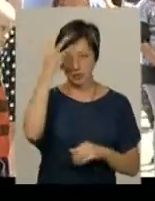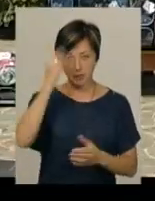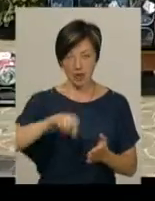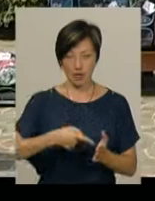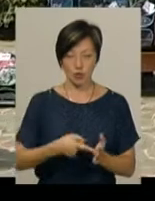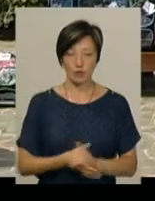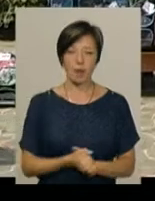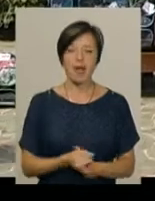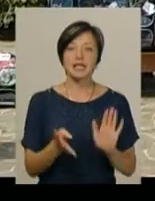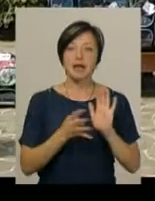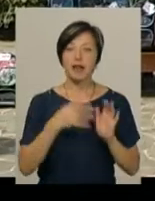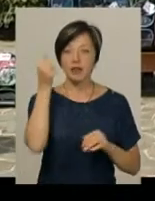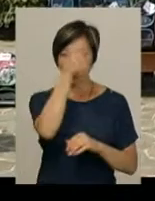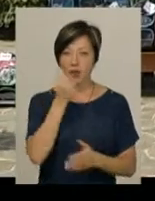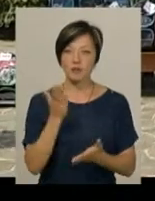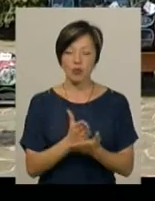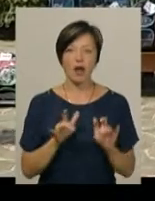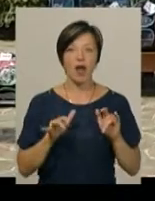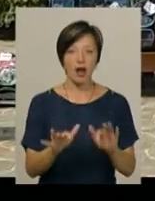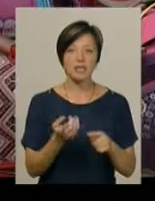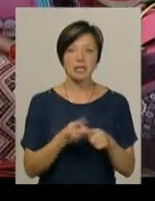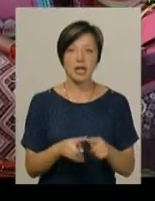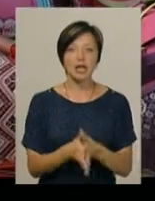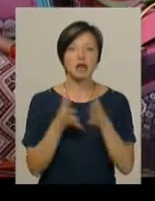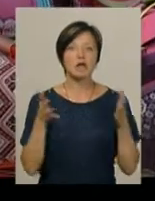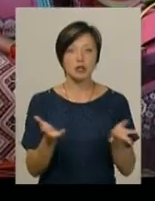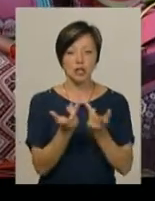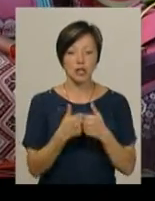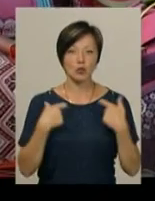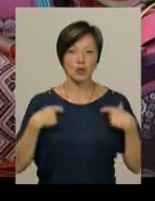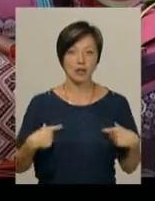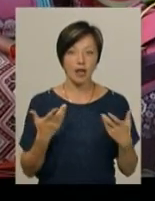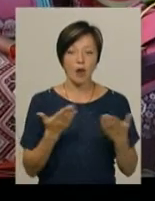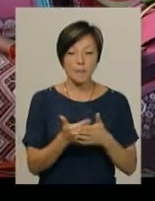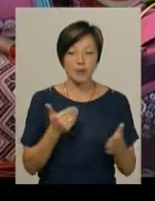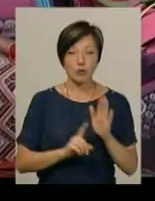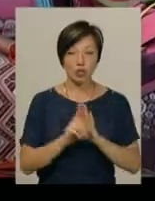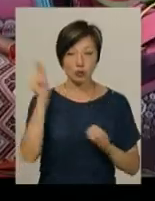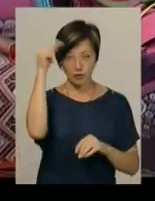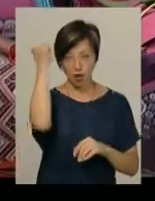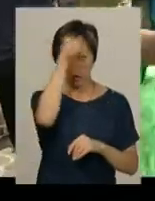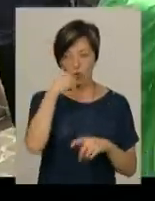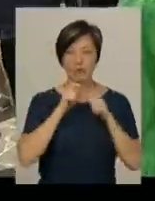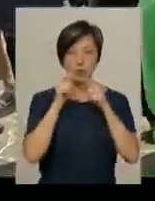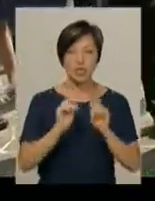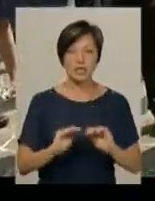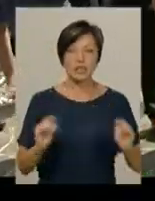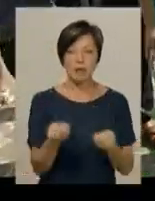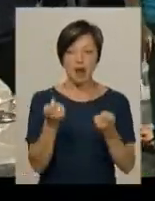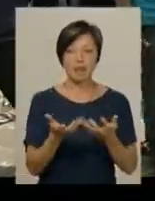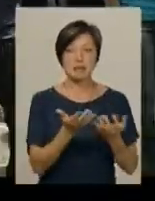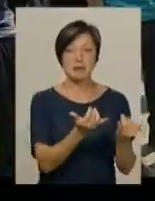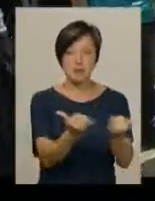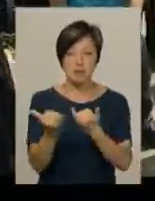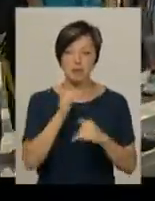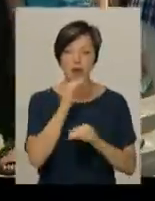Хмельницького. За 9 років існування акції – це найбільша кількість рюкзаків, яку перед початком навчального року вручили дітям з